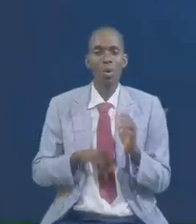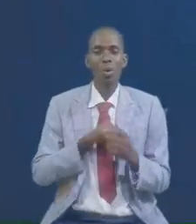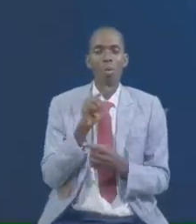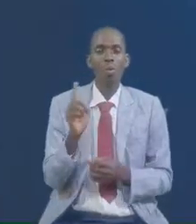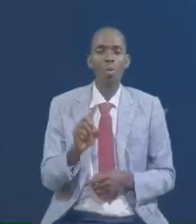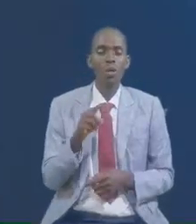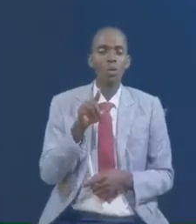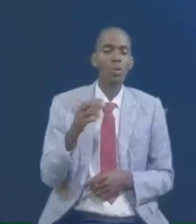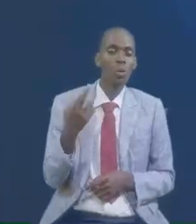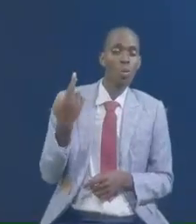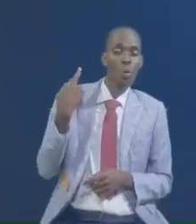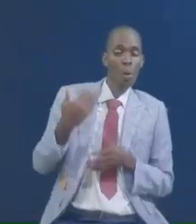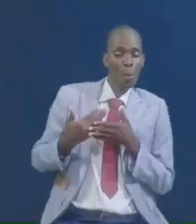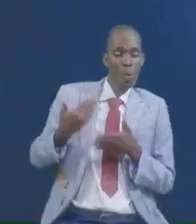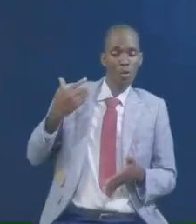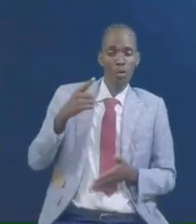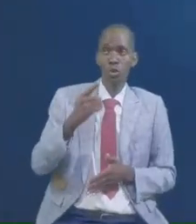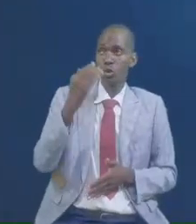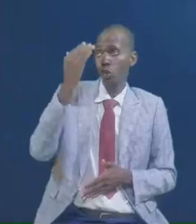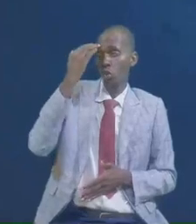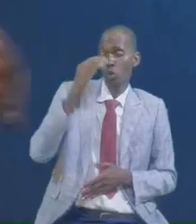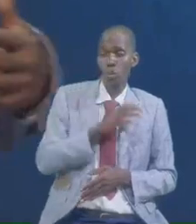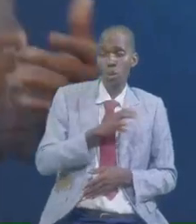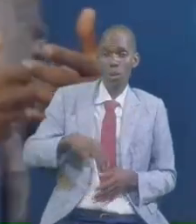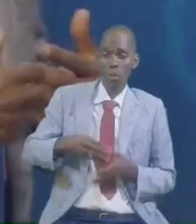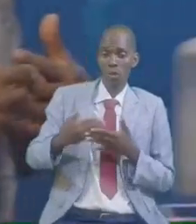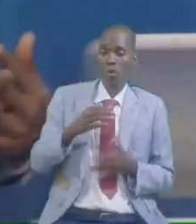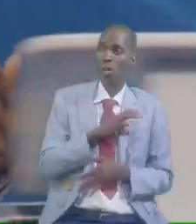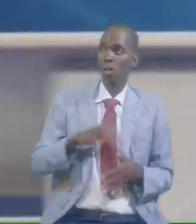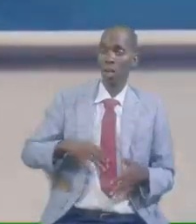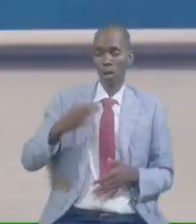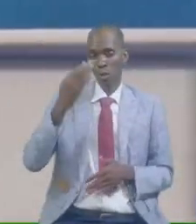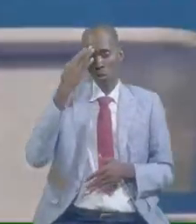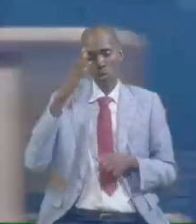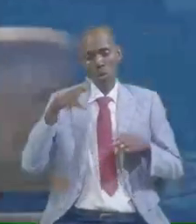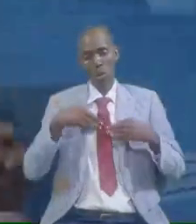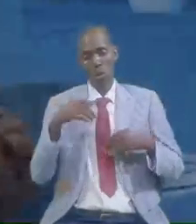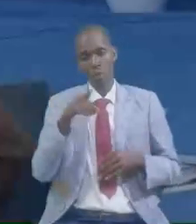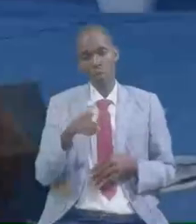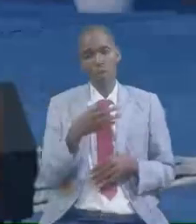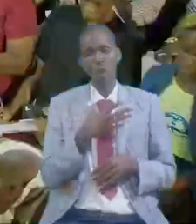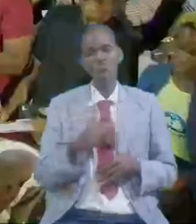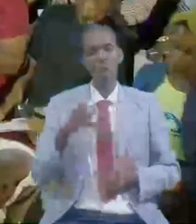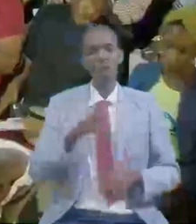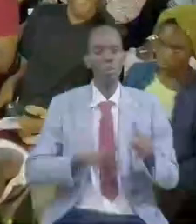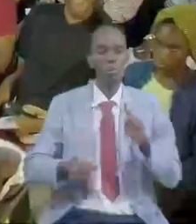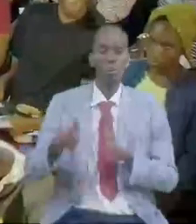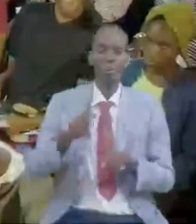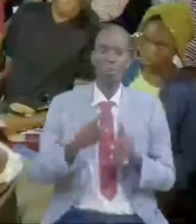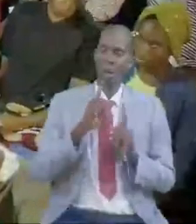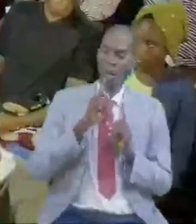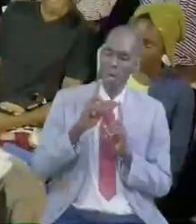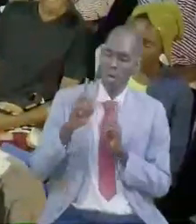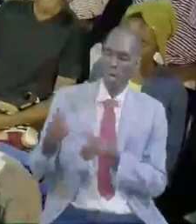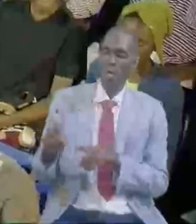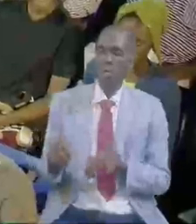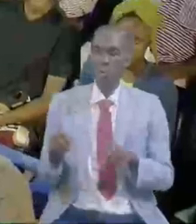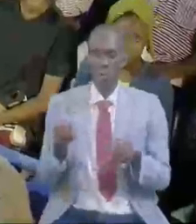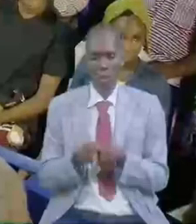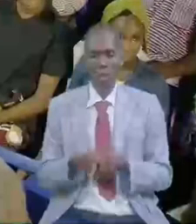où nous étions avant de le rencontrer et avant qu'il ne te rencontre. Et les gens ont répondu. Comme toi, tu